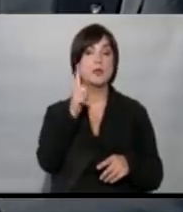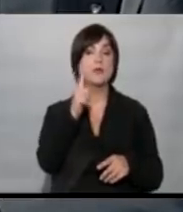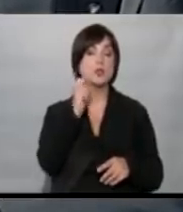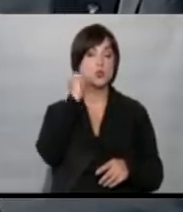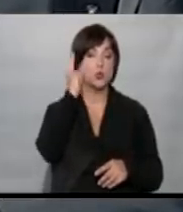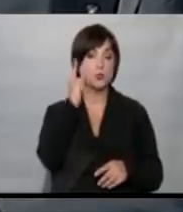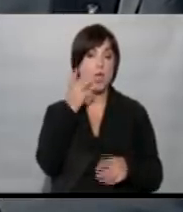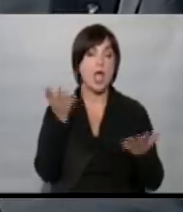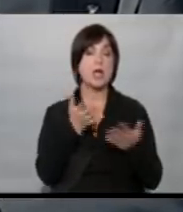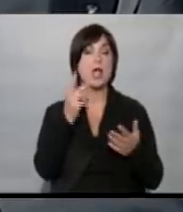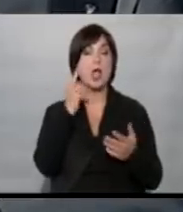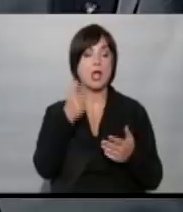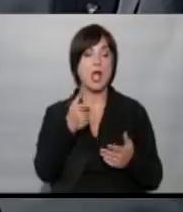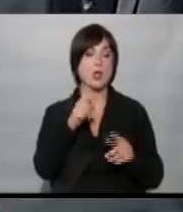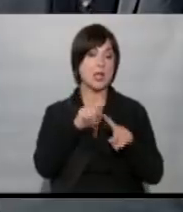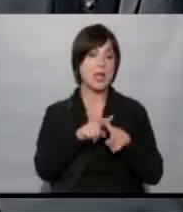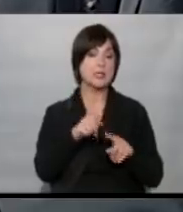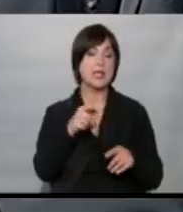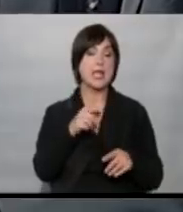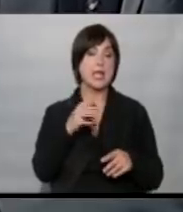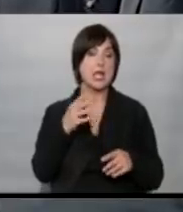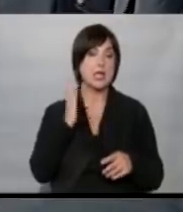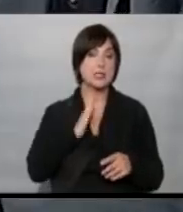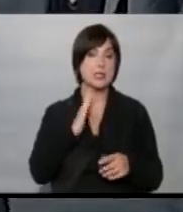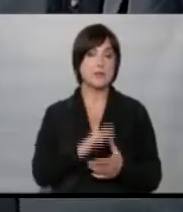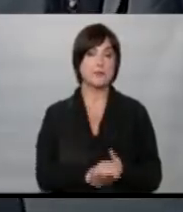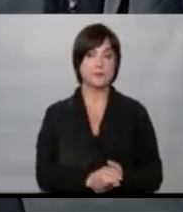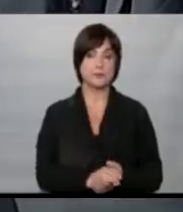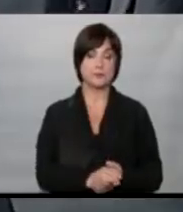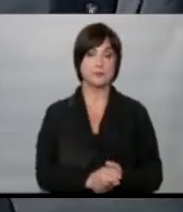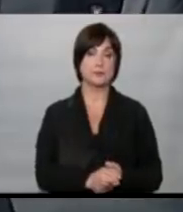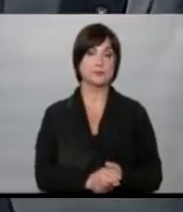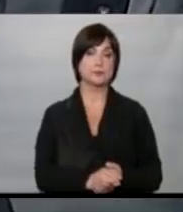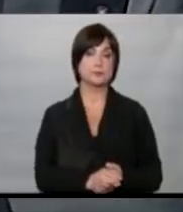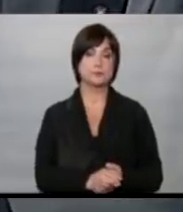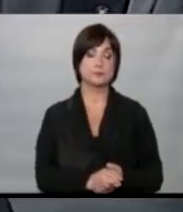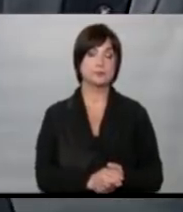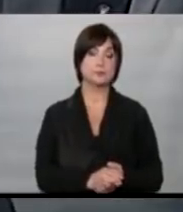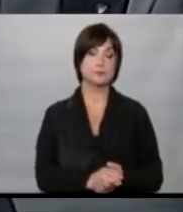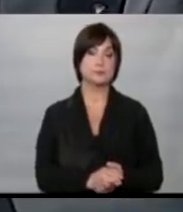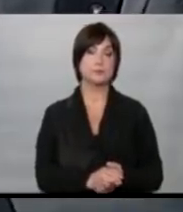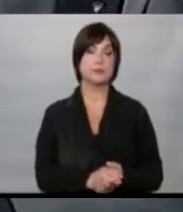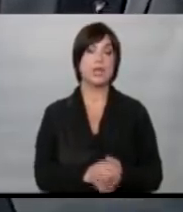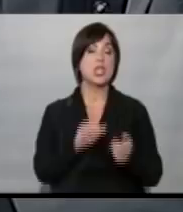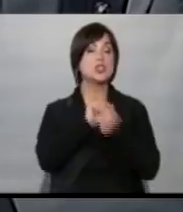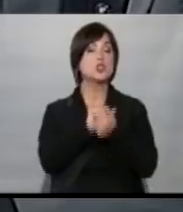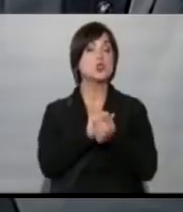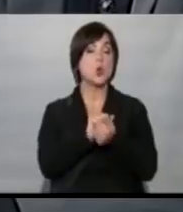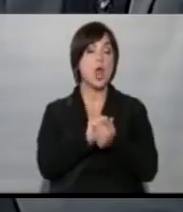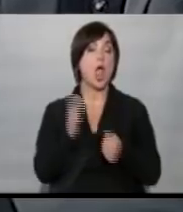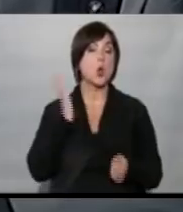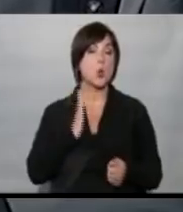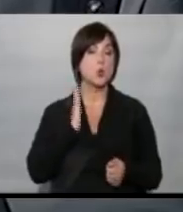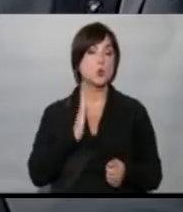особини, како и хеленската цивилизација, хеленската цивилизација, историја,